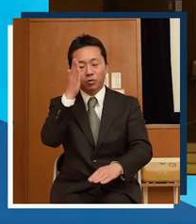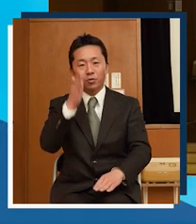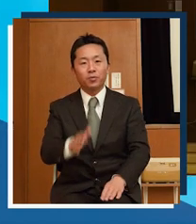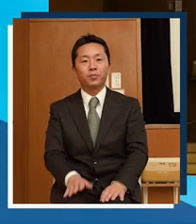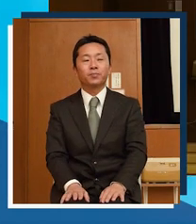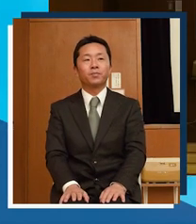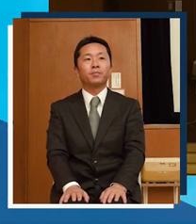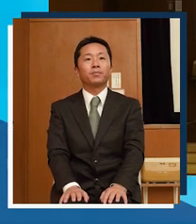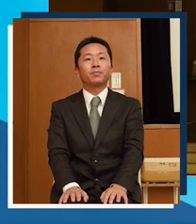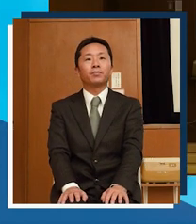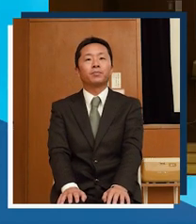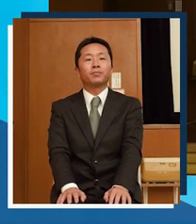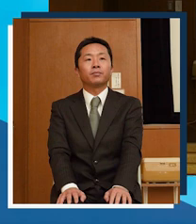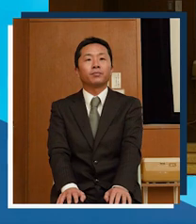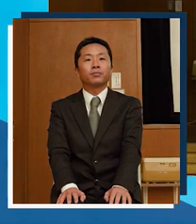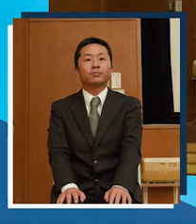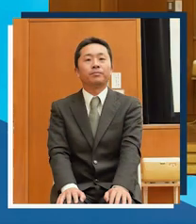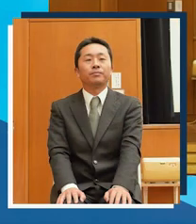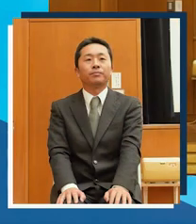一平2ぺで